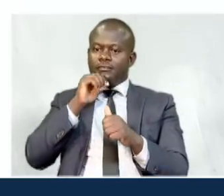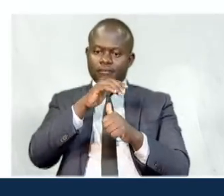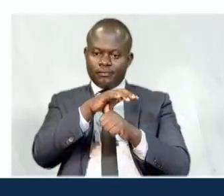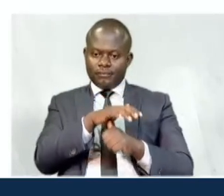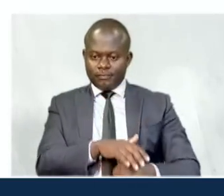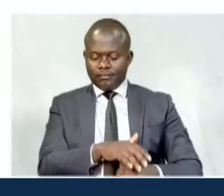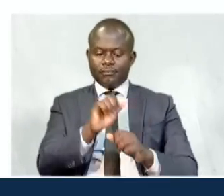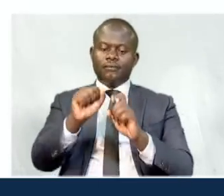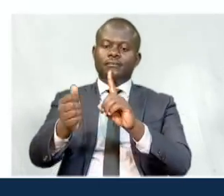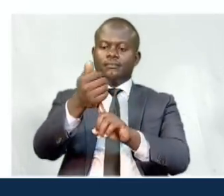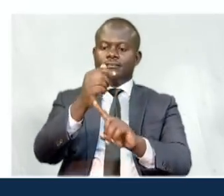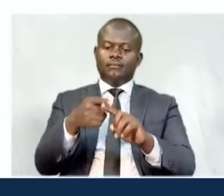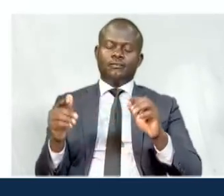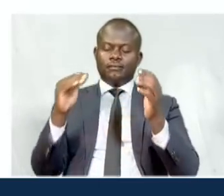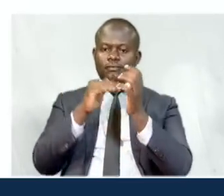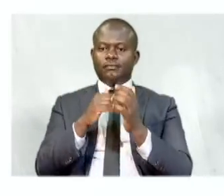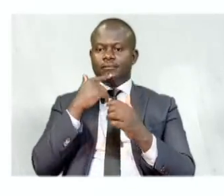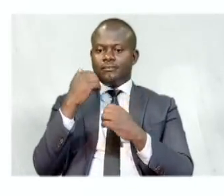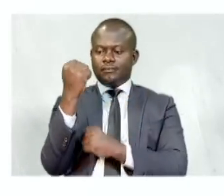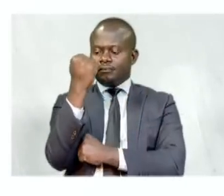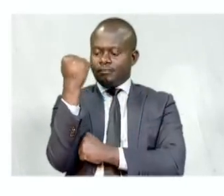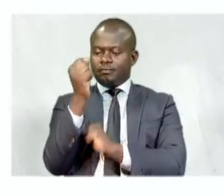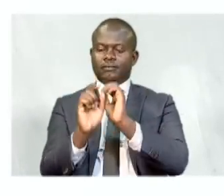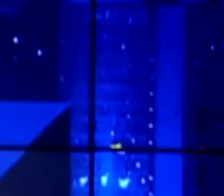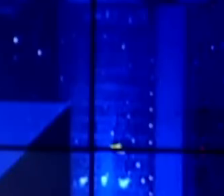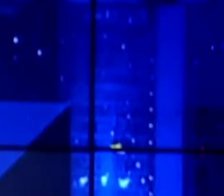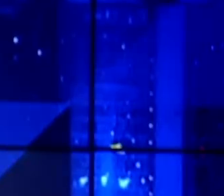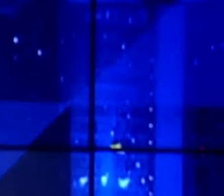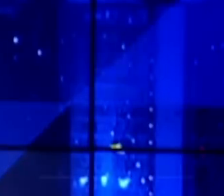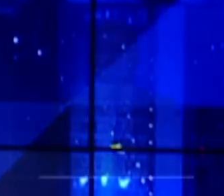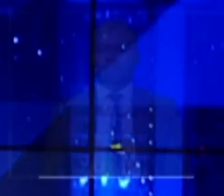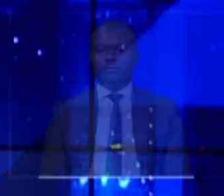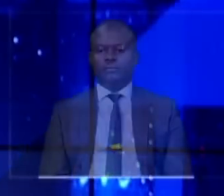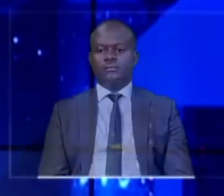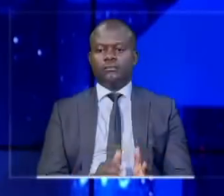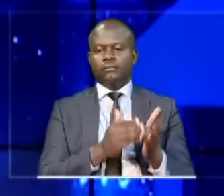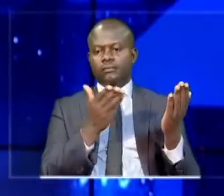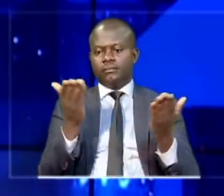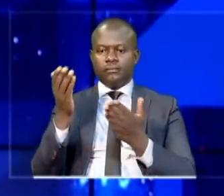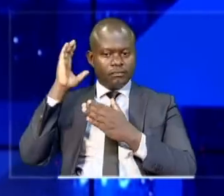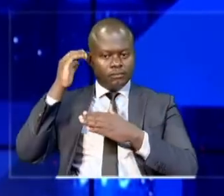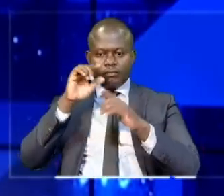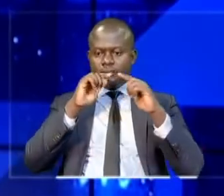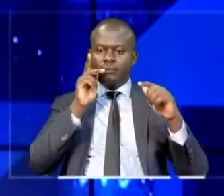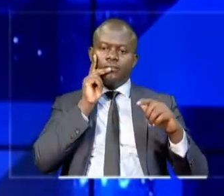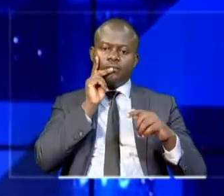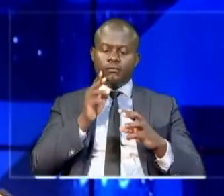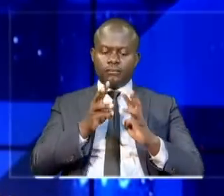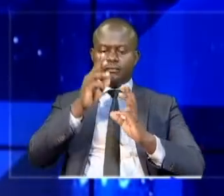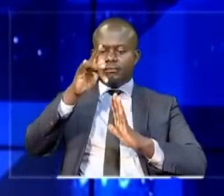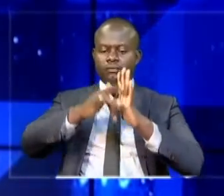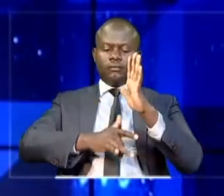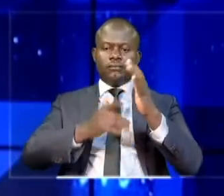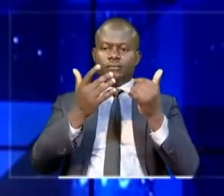idaheza igerweho kandi ibe n'inkingi y'iterambere rirambye. Ikazi na none n'amakuru mu rurimi rw'Ikinyarwanda ni mu buryo